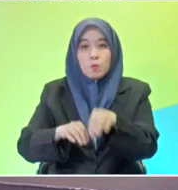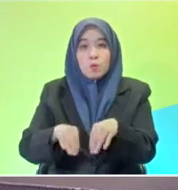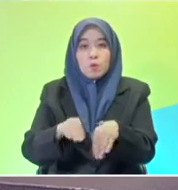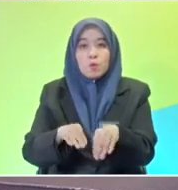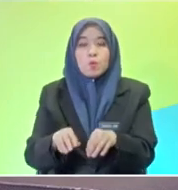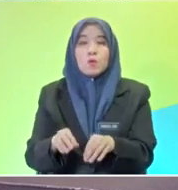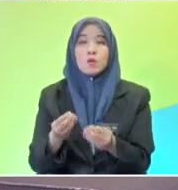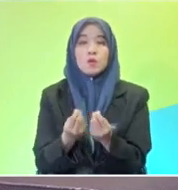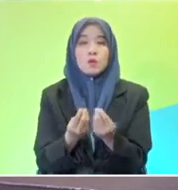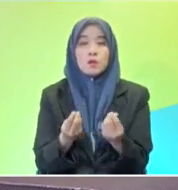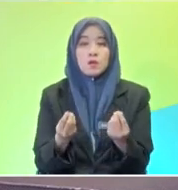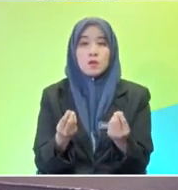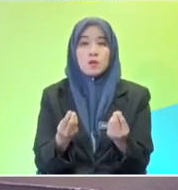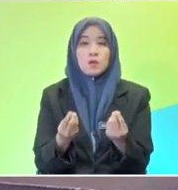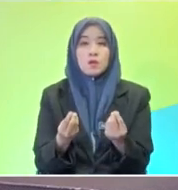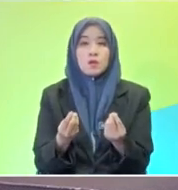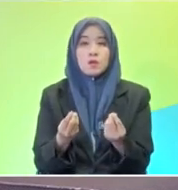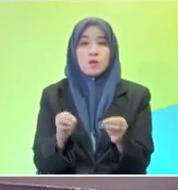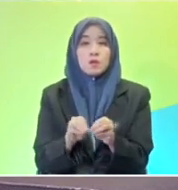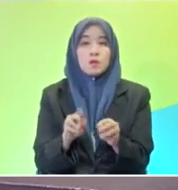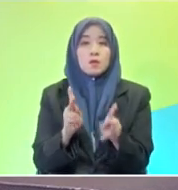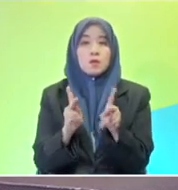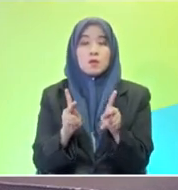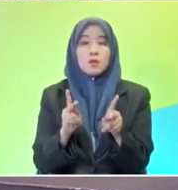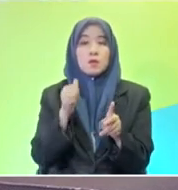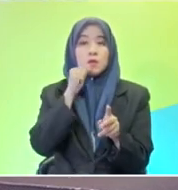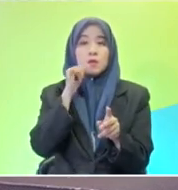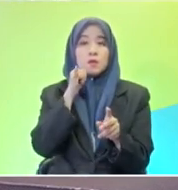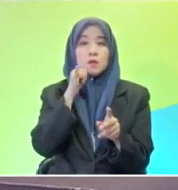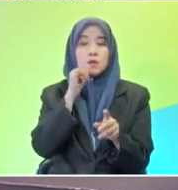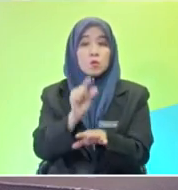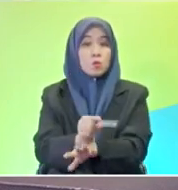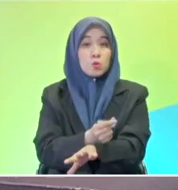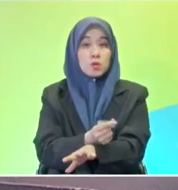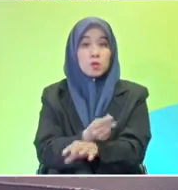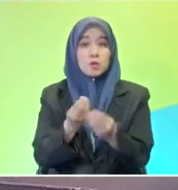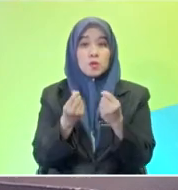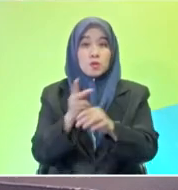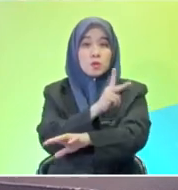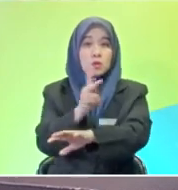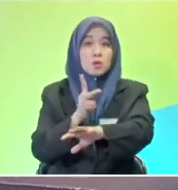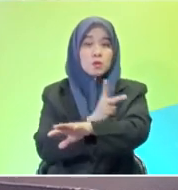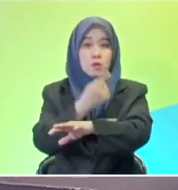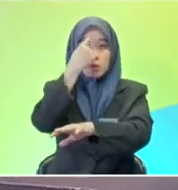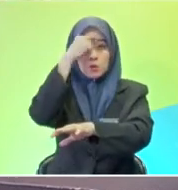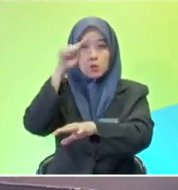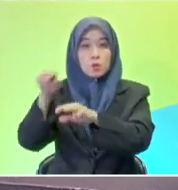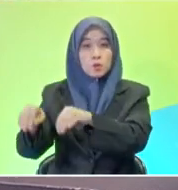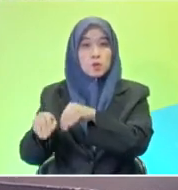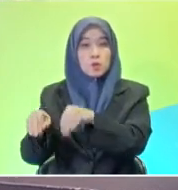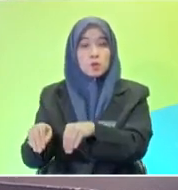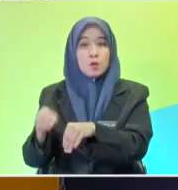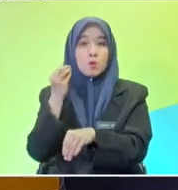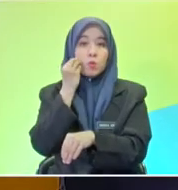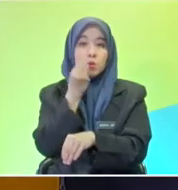tanah. Macam kalau Fika menggunakan tanah kebun untuk menanam pokok